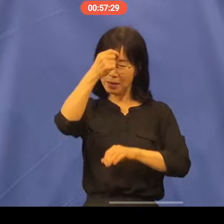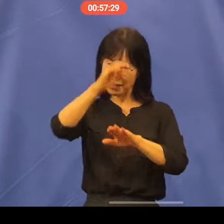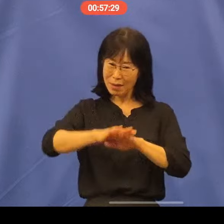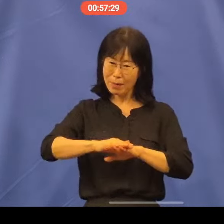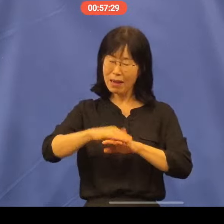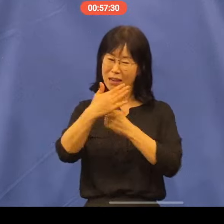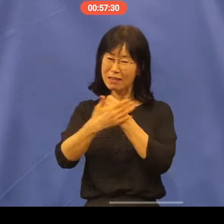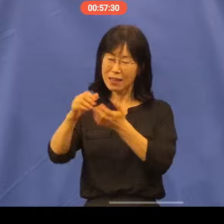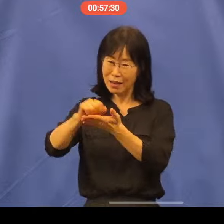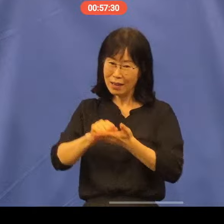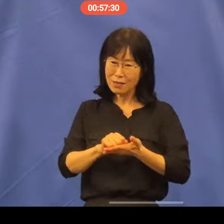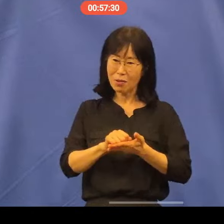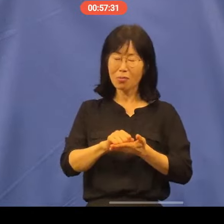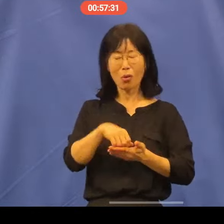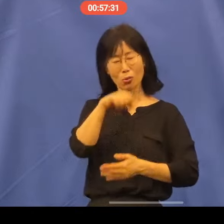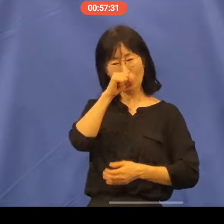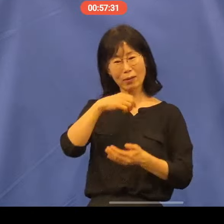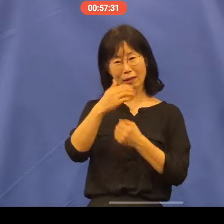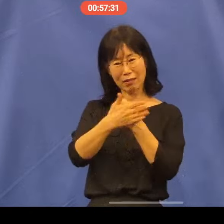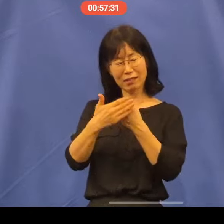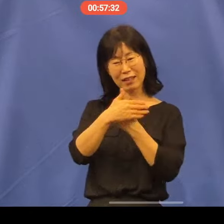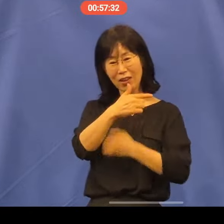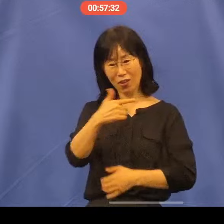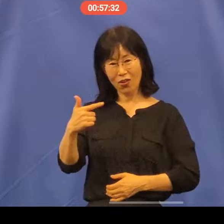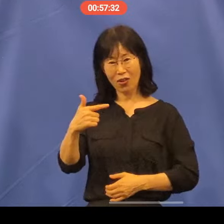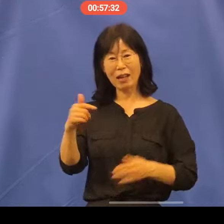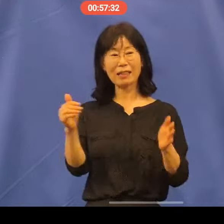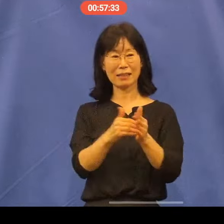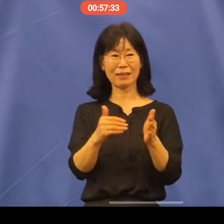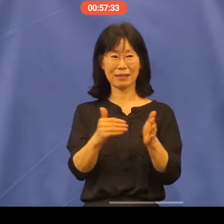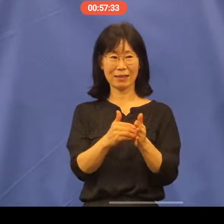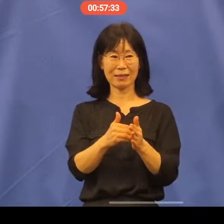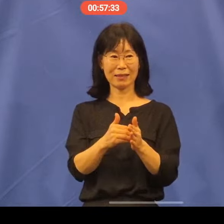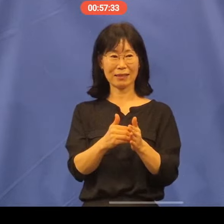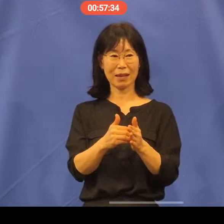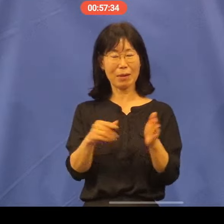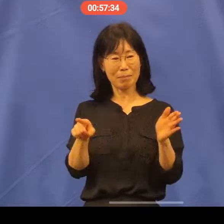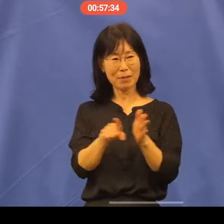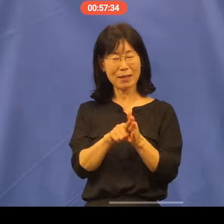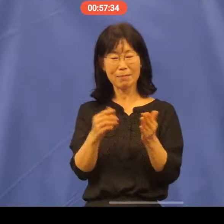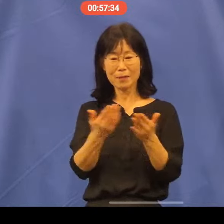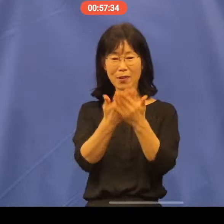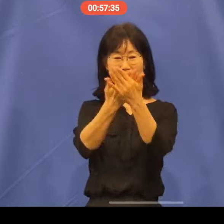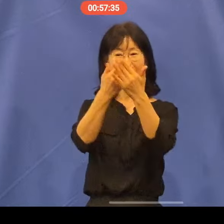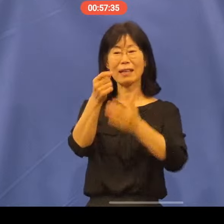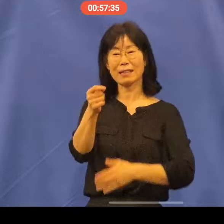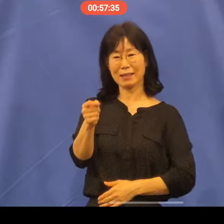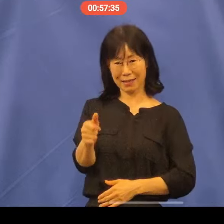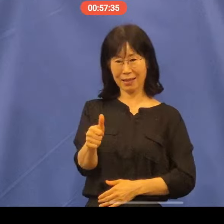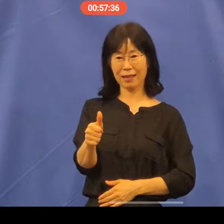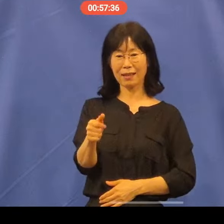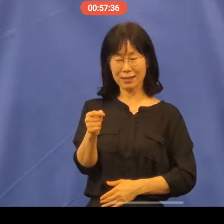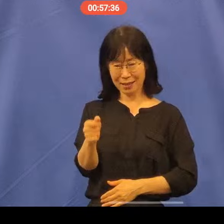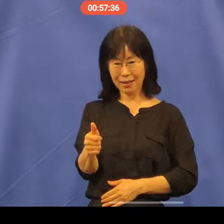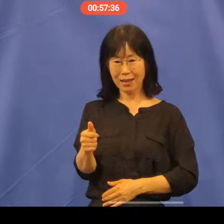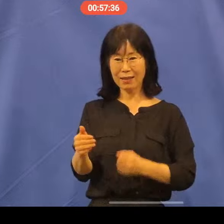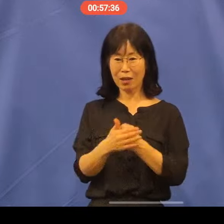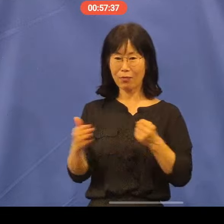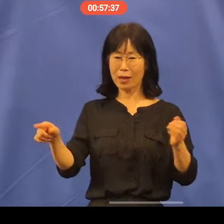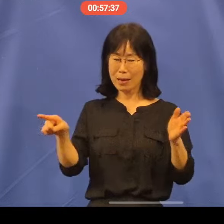그걸 끝난 거예요. 물론 그것이 뭐 없으신 건 아니죠. 말씀이 아닌데 그걸 do it 해야 돼요. 행동해야